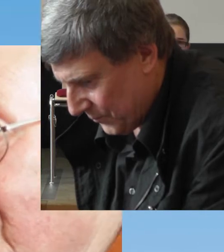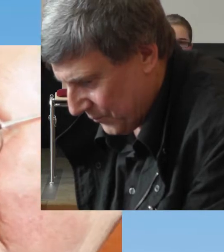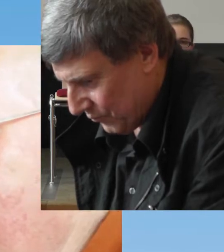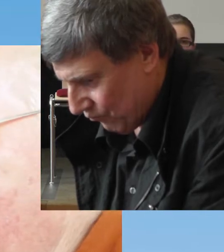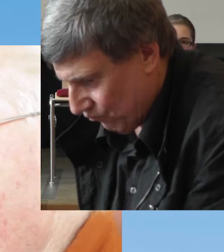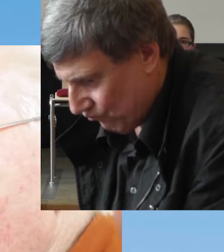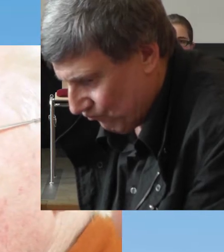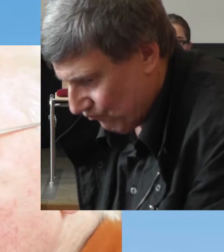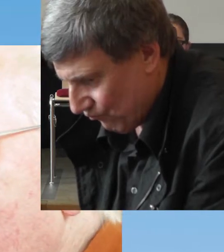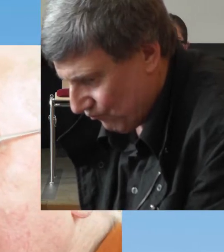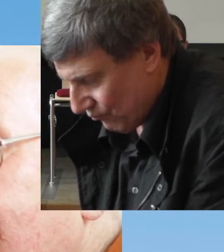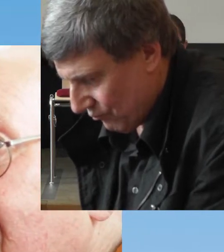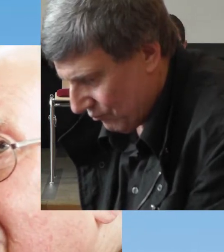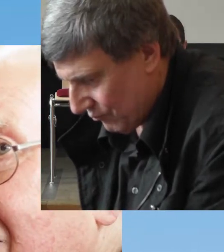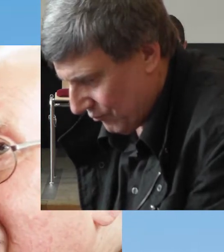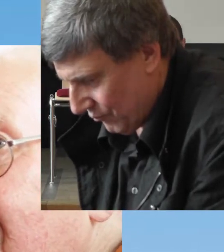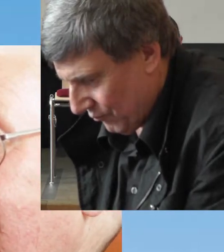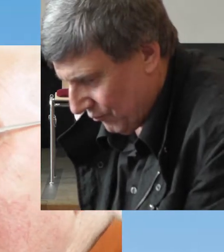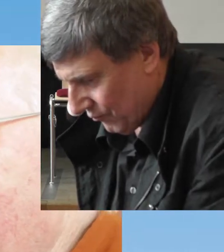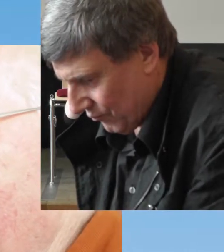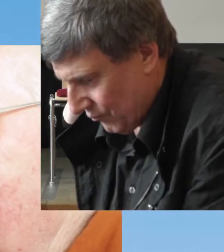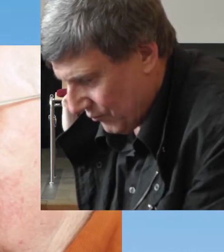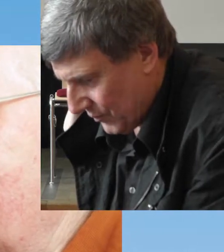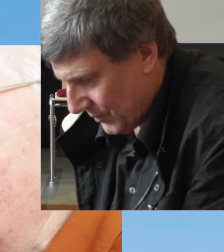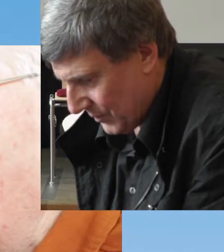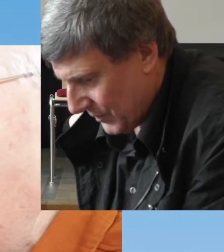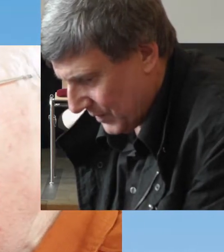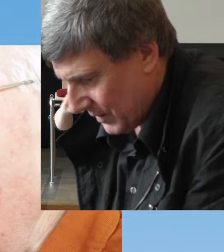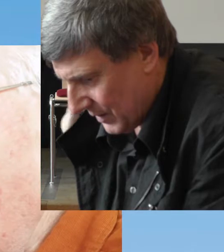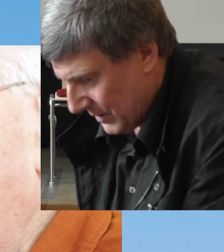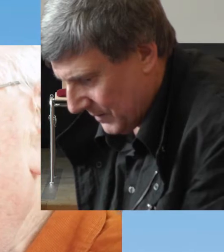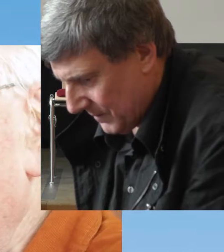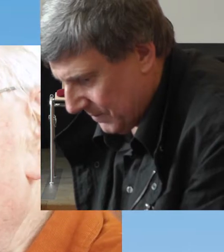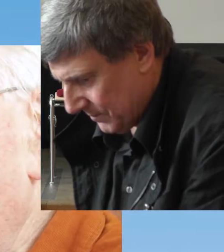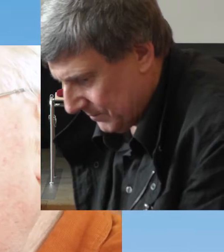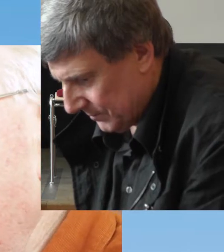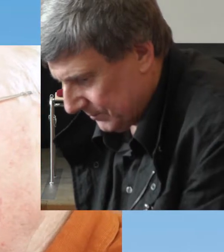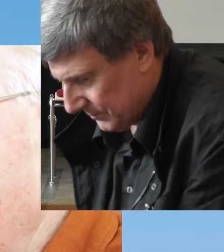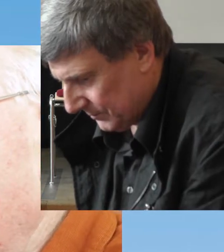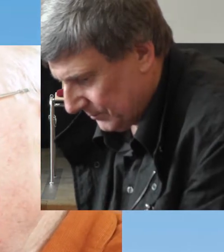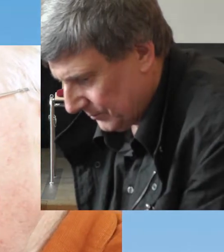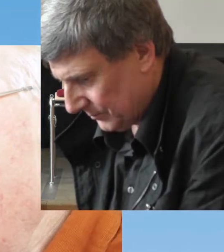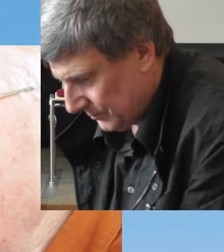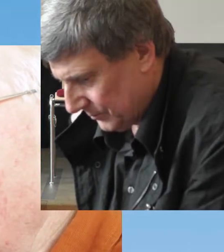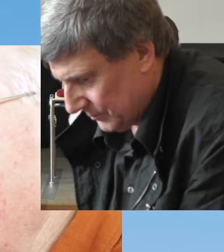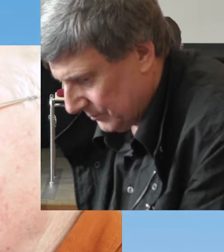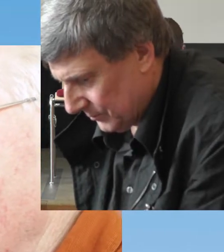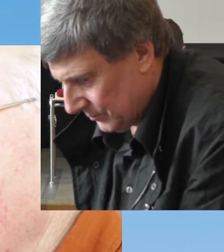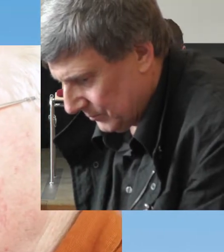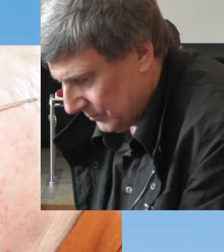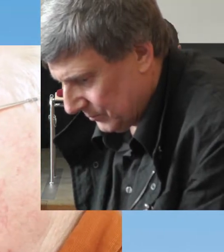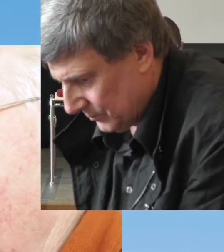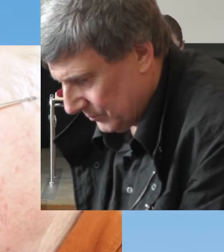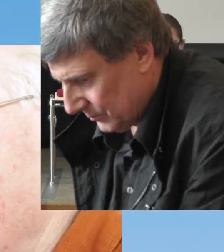Karpaltunnelsyndrom und Polyneuropathie. Für den Laien sind die kaum abgrenzbar. Kann man die